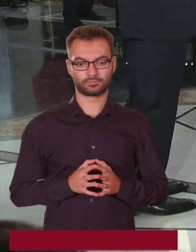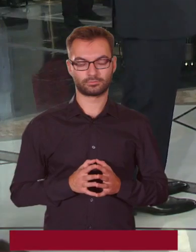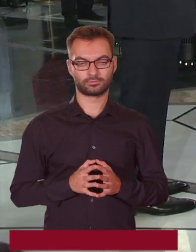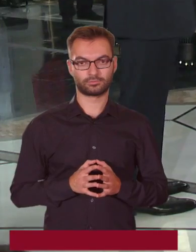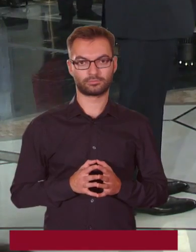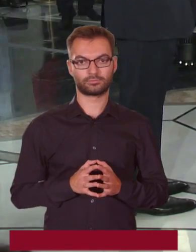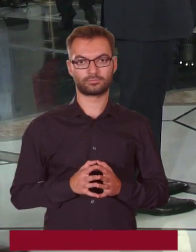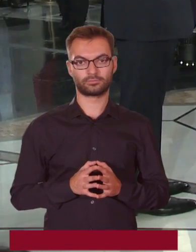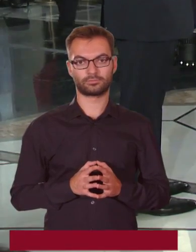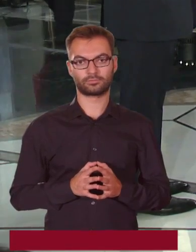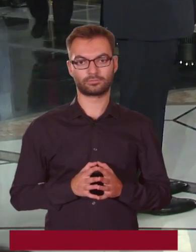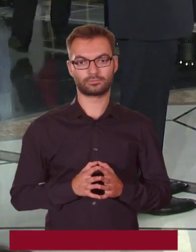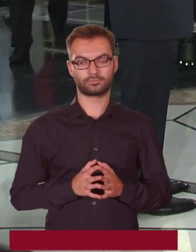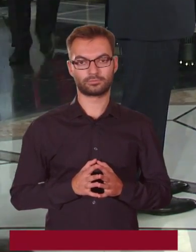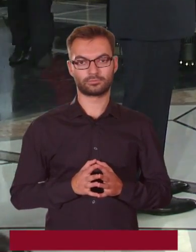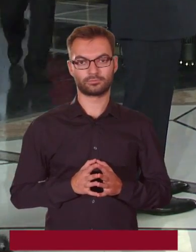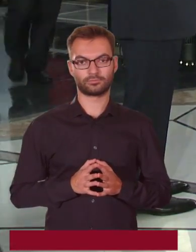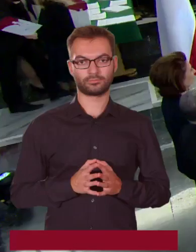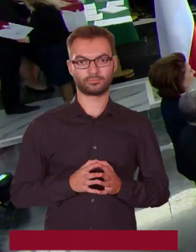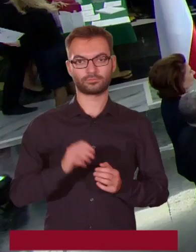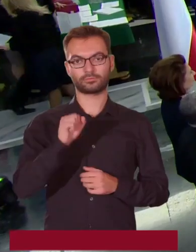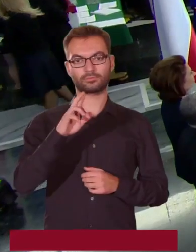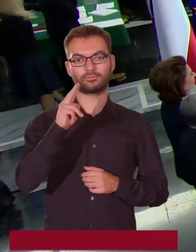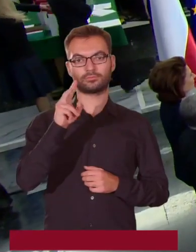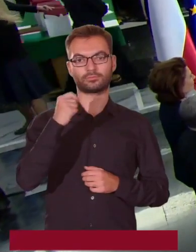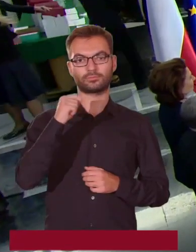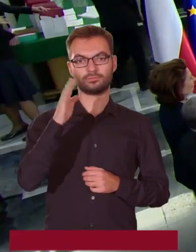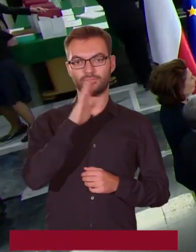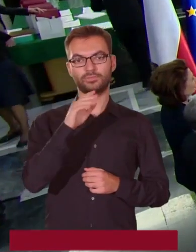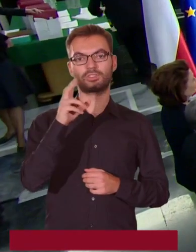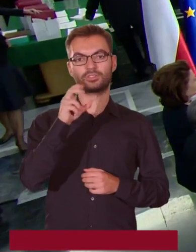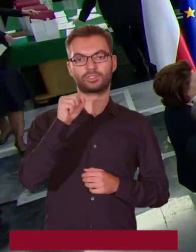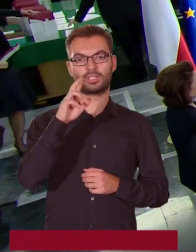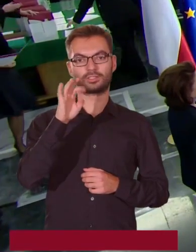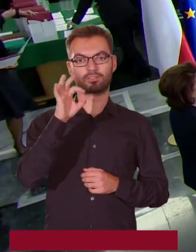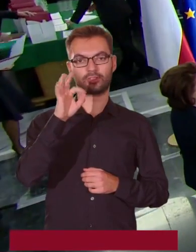Proszę pana Arkadiusza Czartoryskiego. Jestem tutaj.